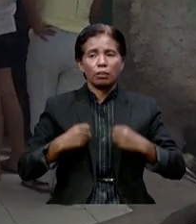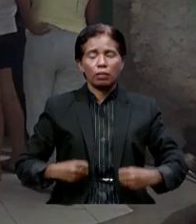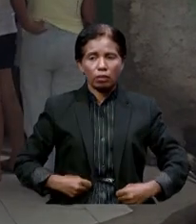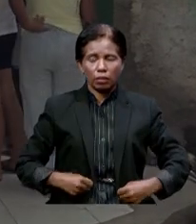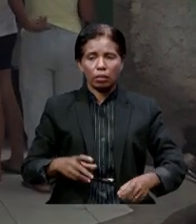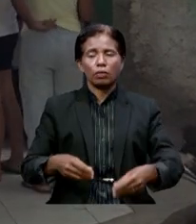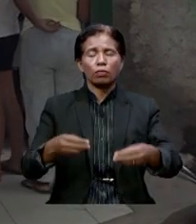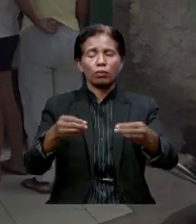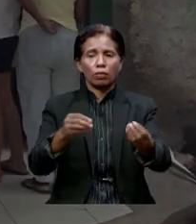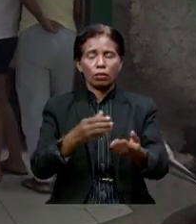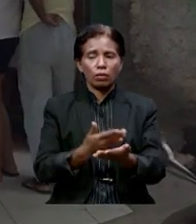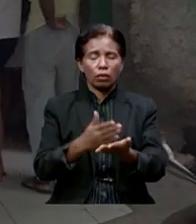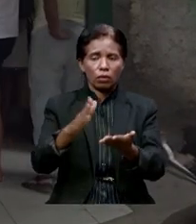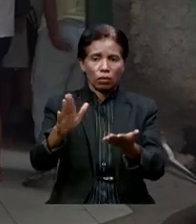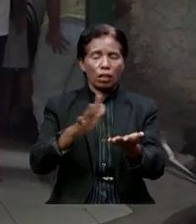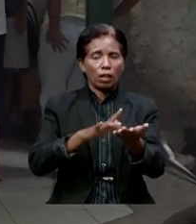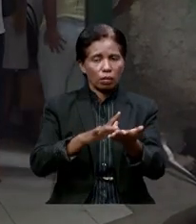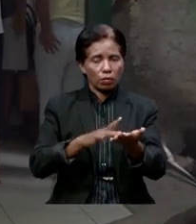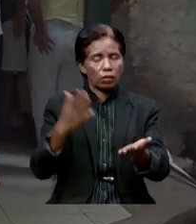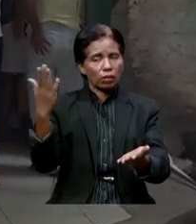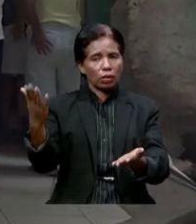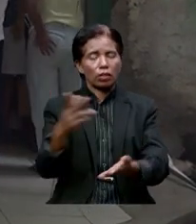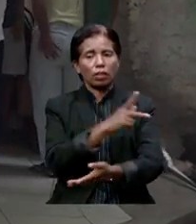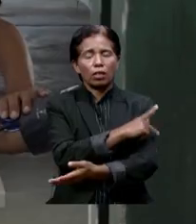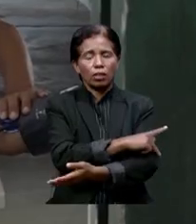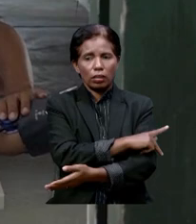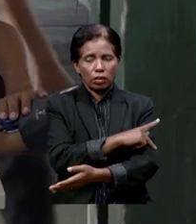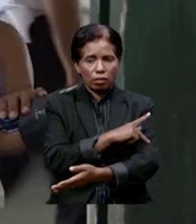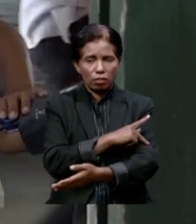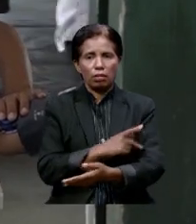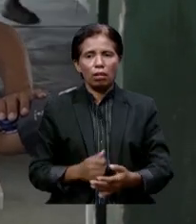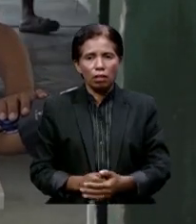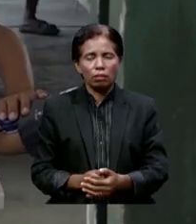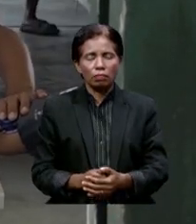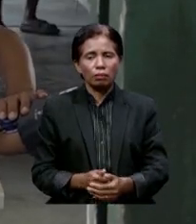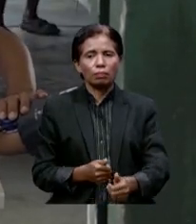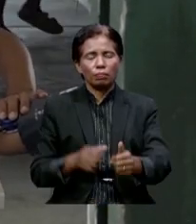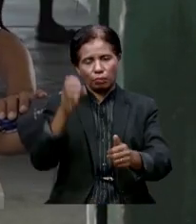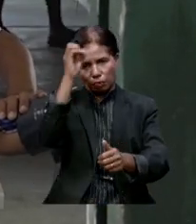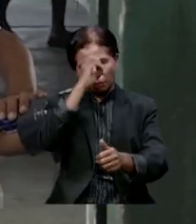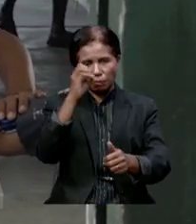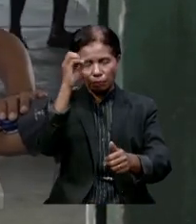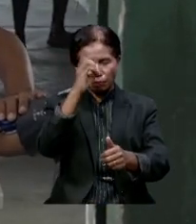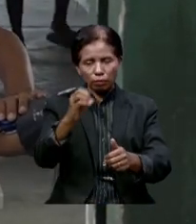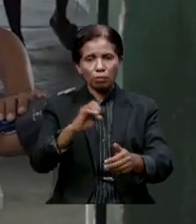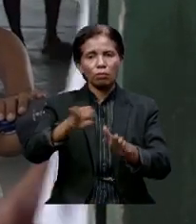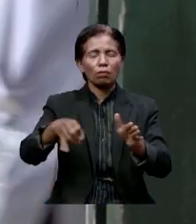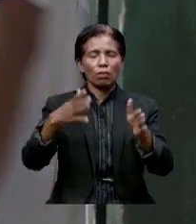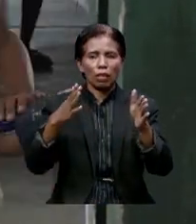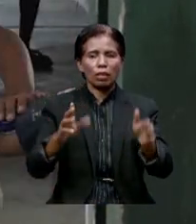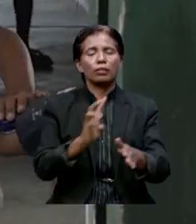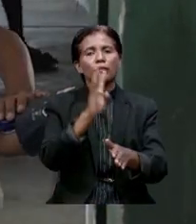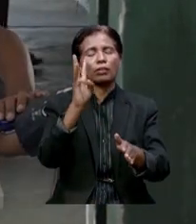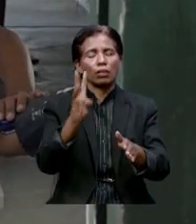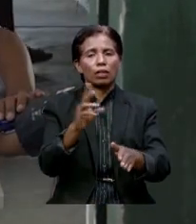pa paciente sira atu so sarase kai moro ki klinika privada sira tu ir observação jornalista Ziemen quarta ne i centro